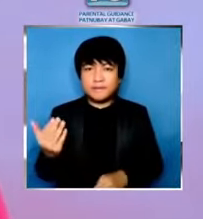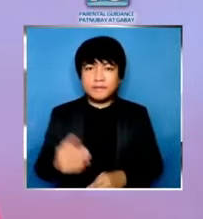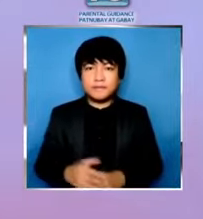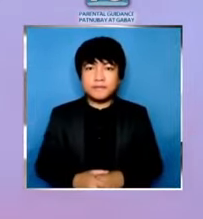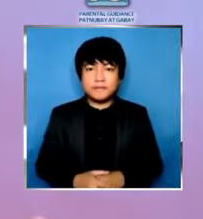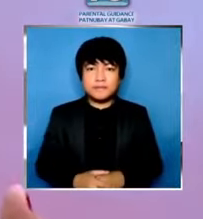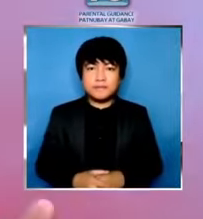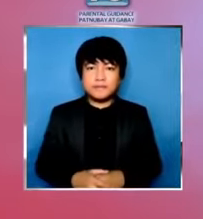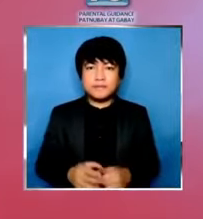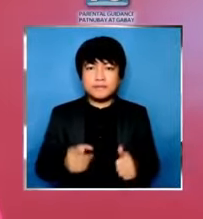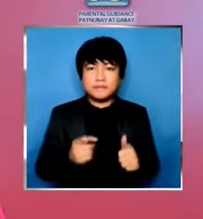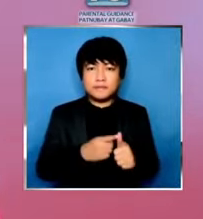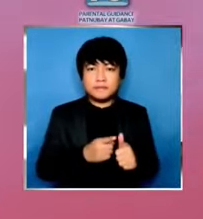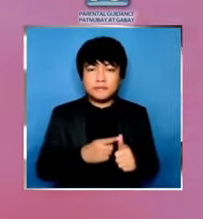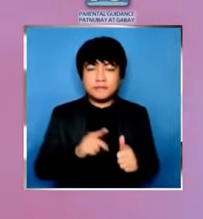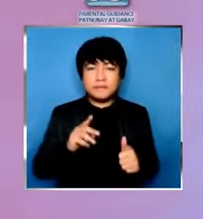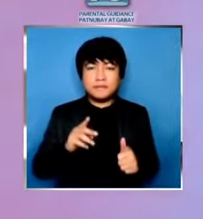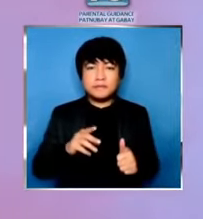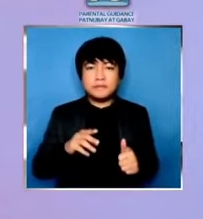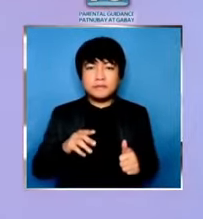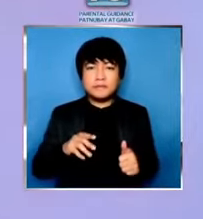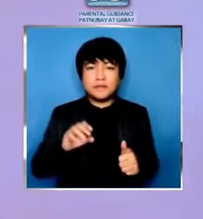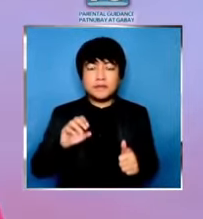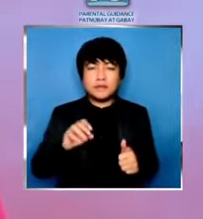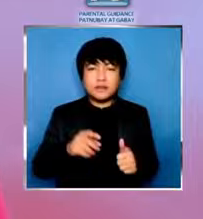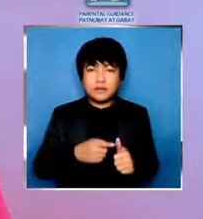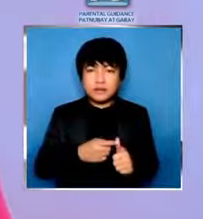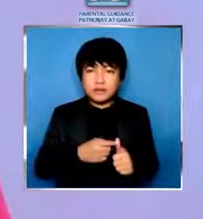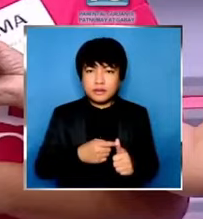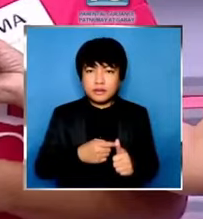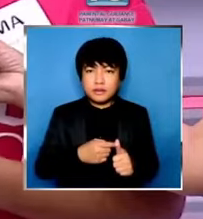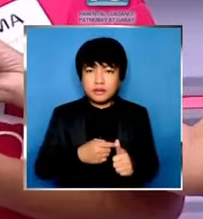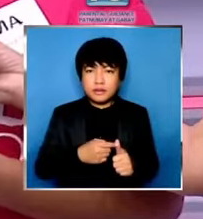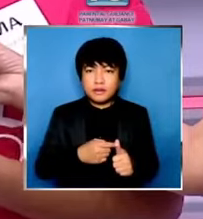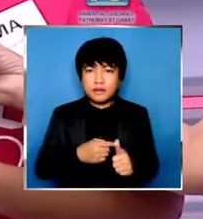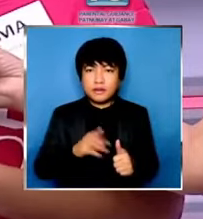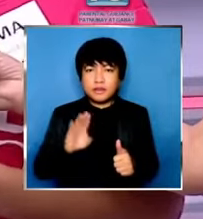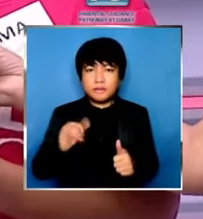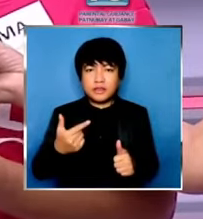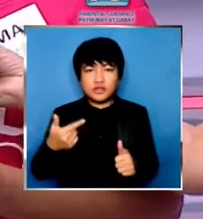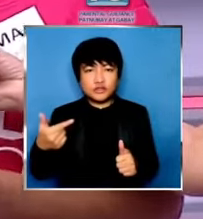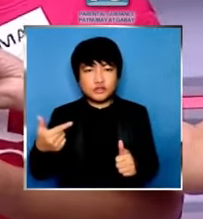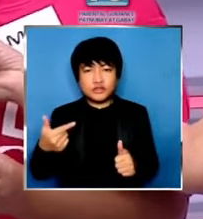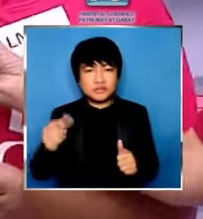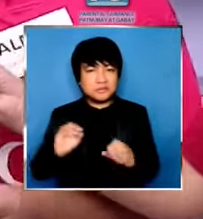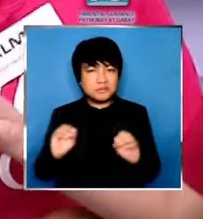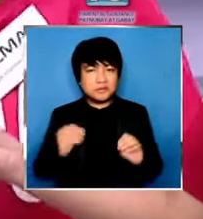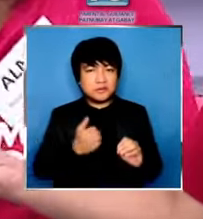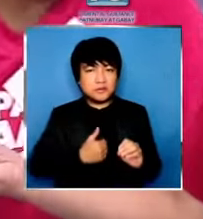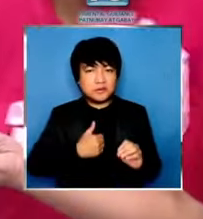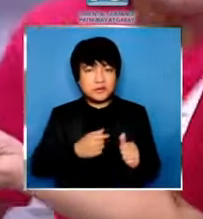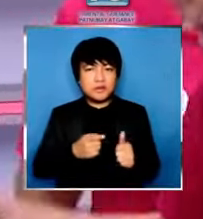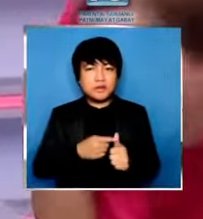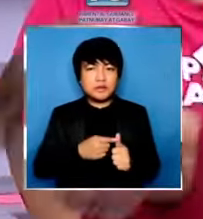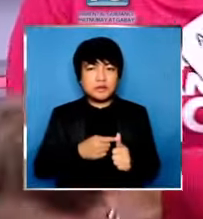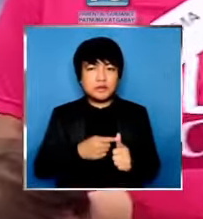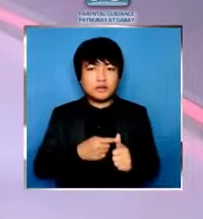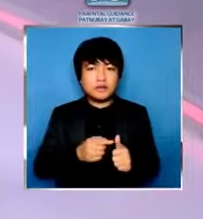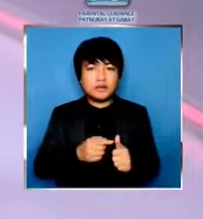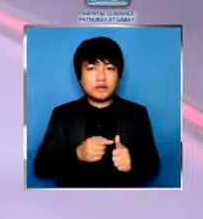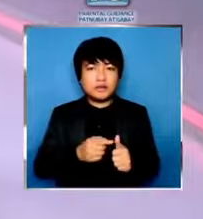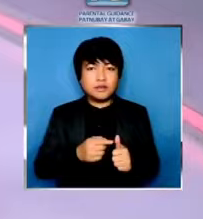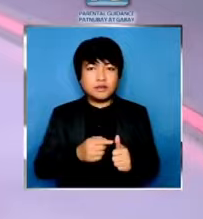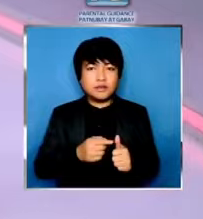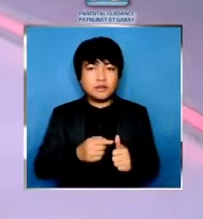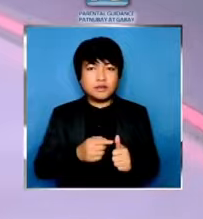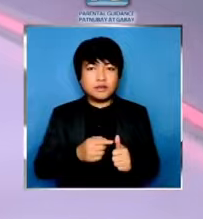Big G? Big G? Steve? Teka muna. Walang Big G. Big Bird! Wala. Hindi Big Bird. Sesame Street yung